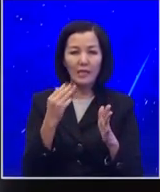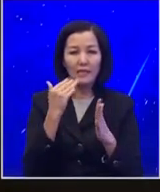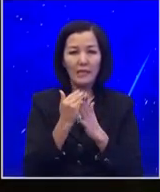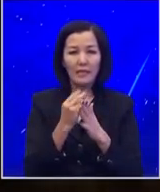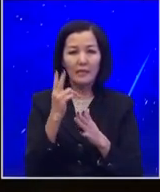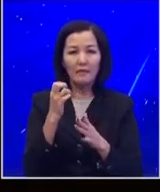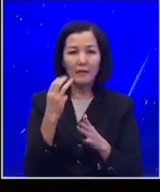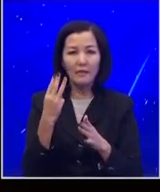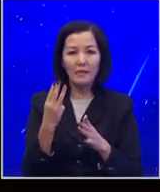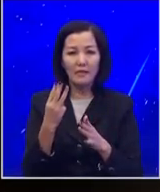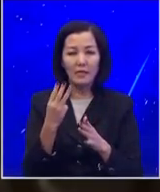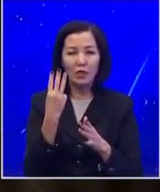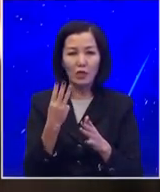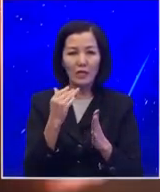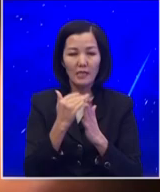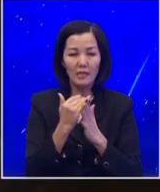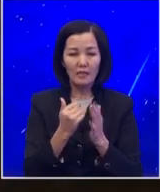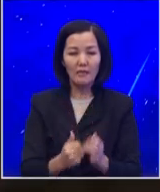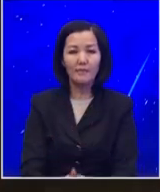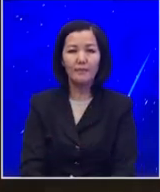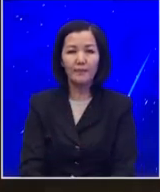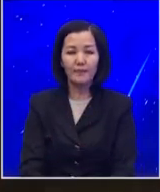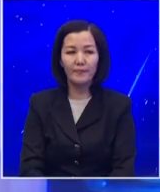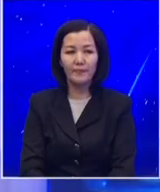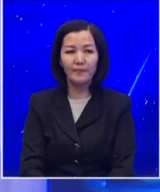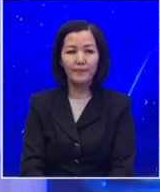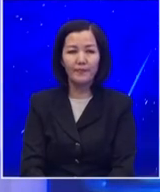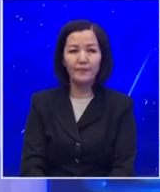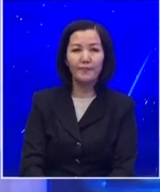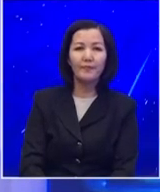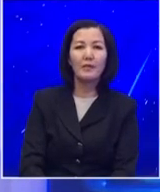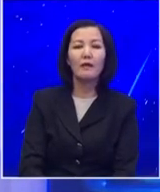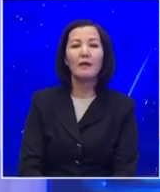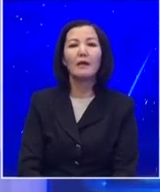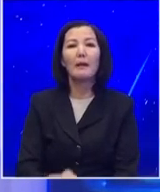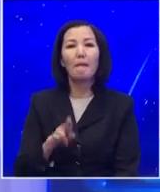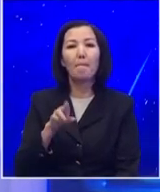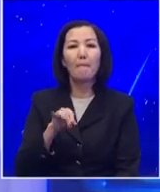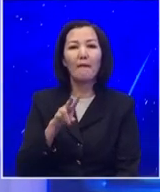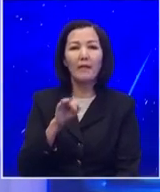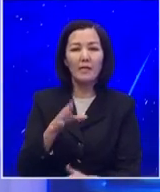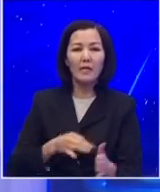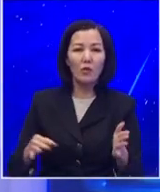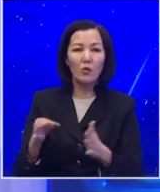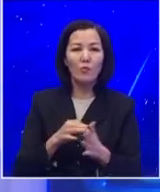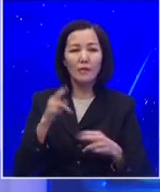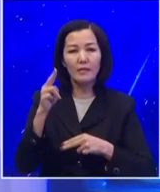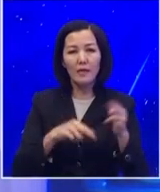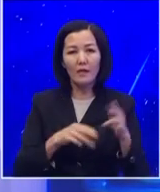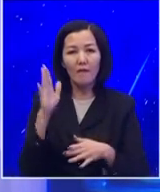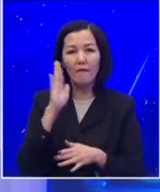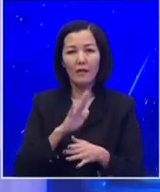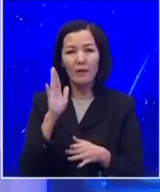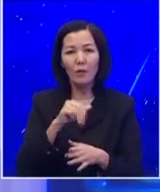293 части 3. Павлодарской области при строительстве